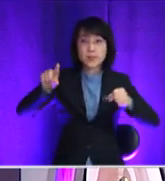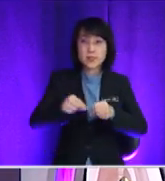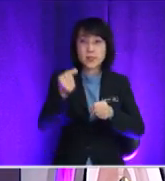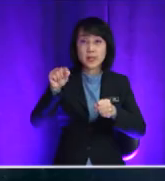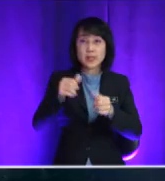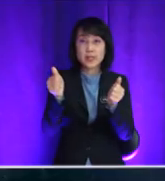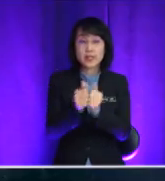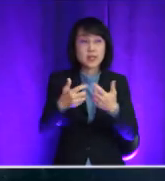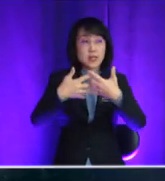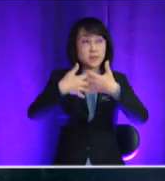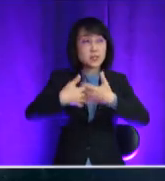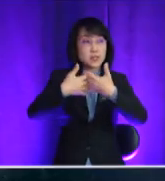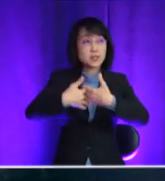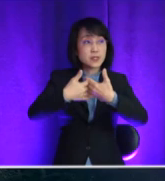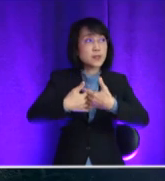lucu